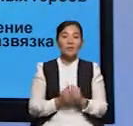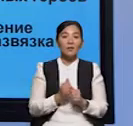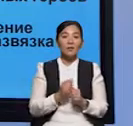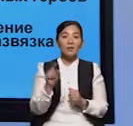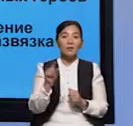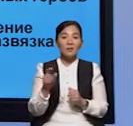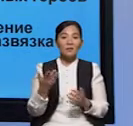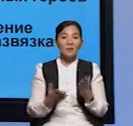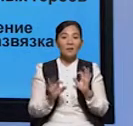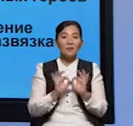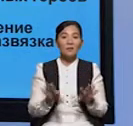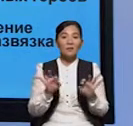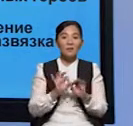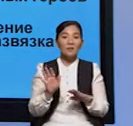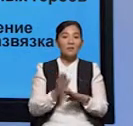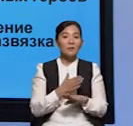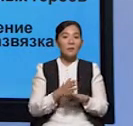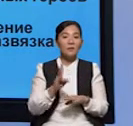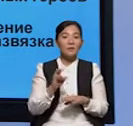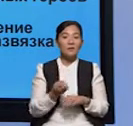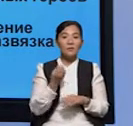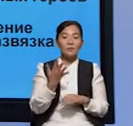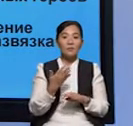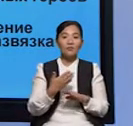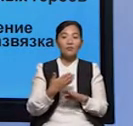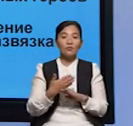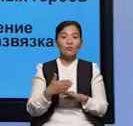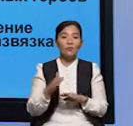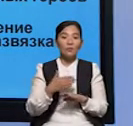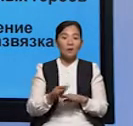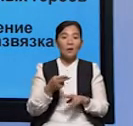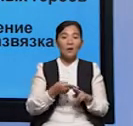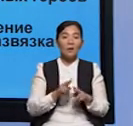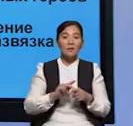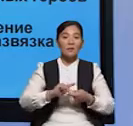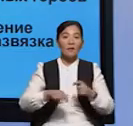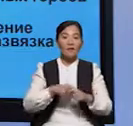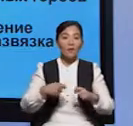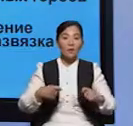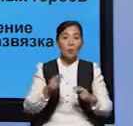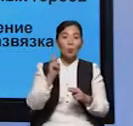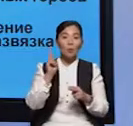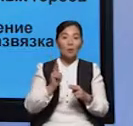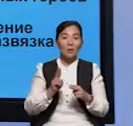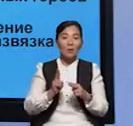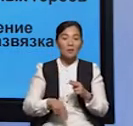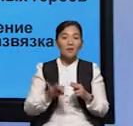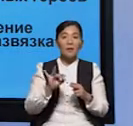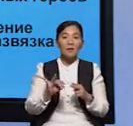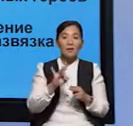Каждый текст или рассказ делится на несколько частей. Это завязка, кульминация и